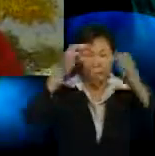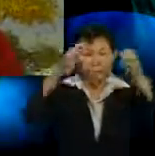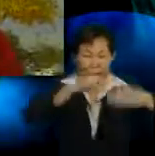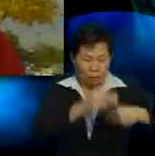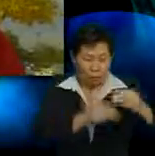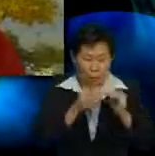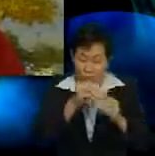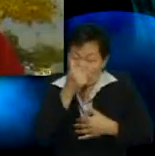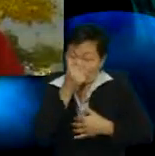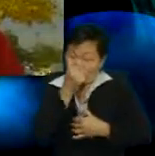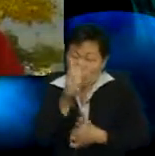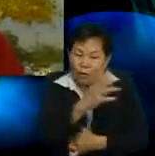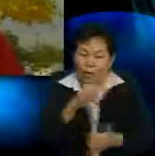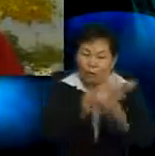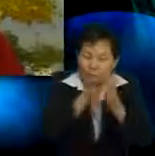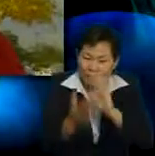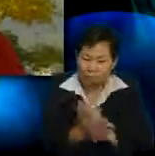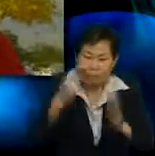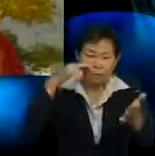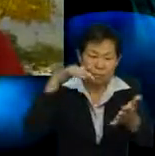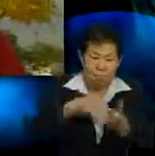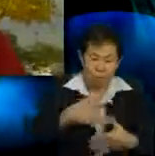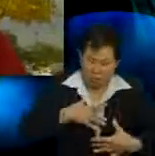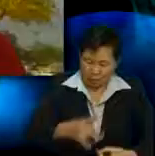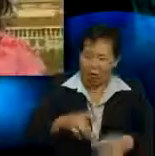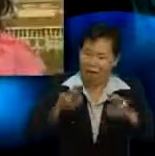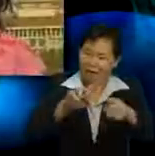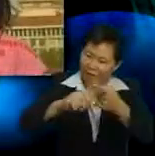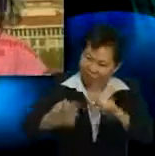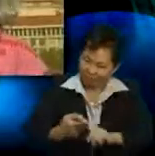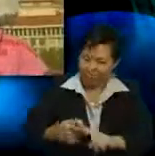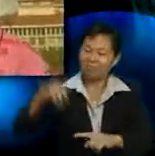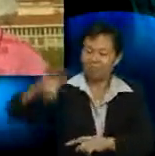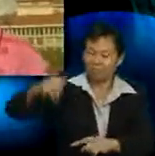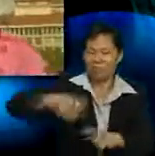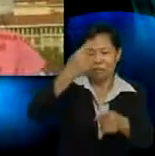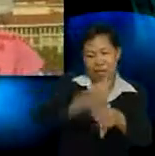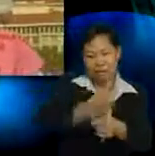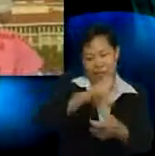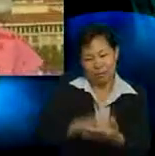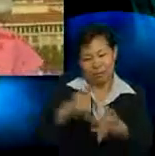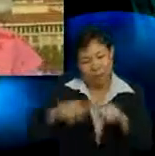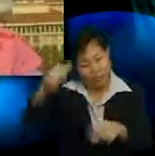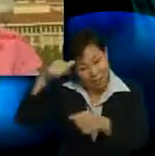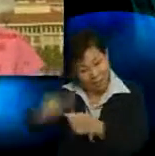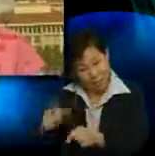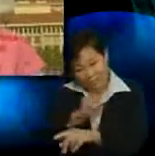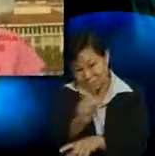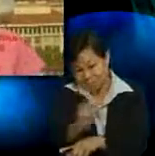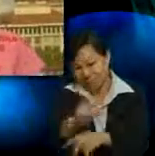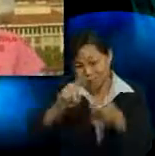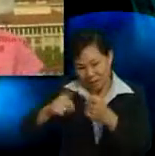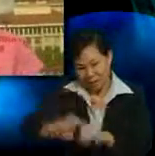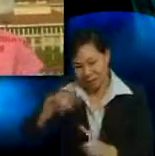lebih menyeronokkan dan menjadi mata pelajaran kegemaran kawan-kawan. Betul tu. Tapi ingat, jangan pula